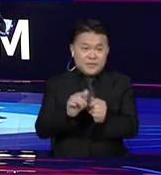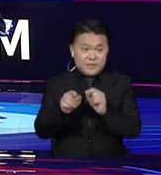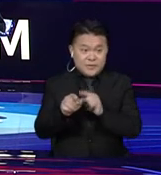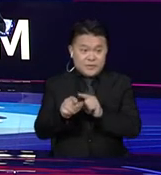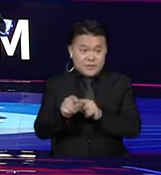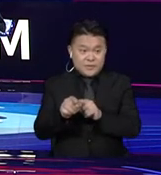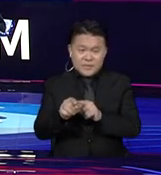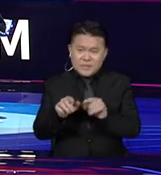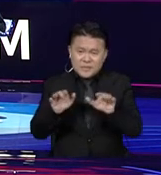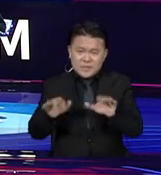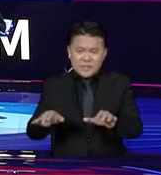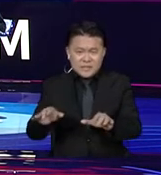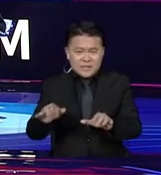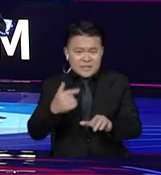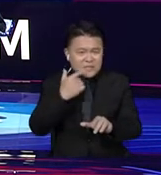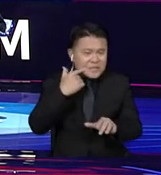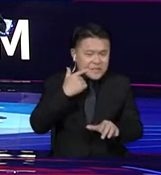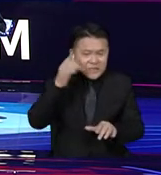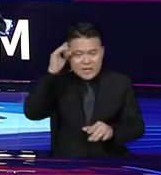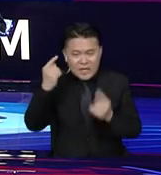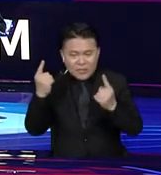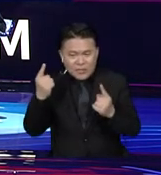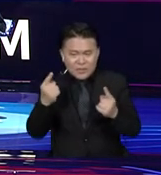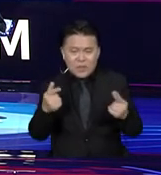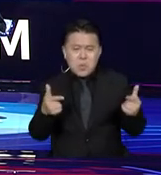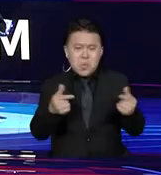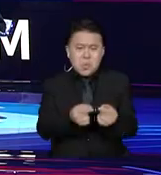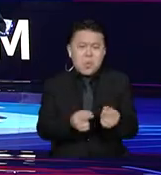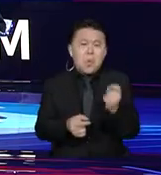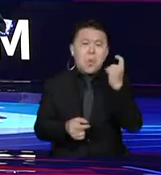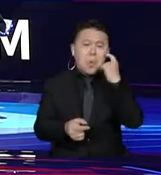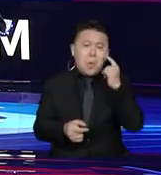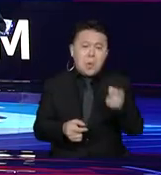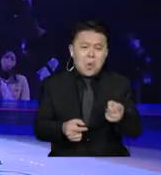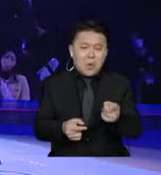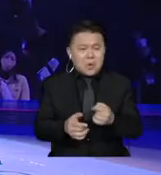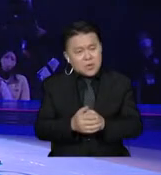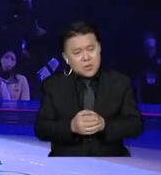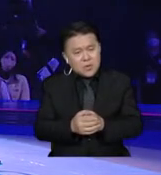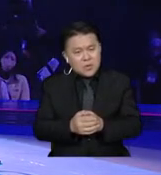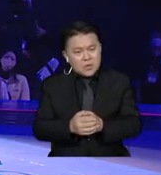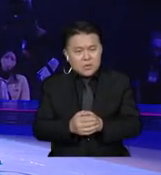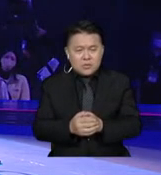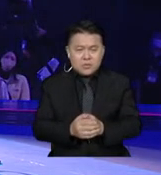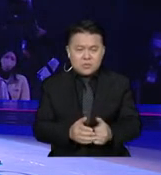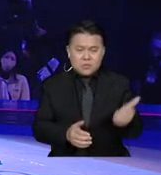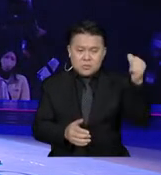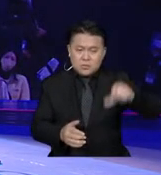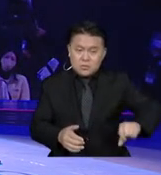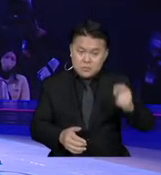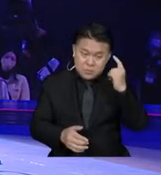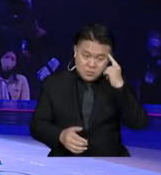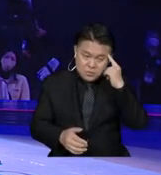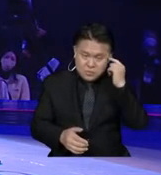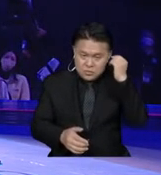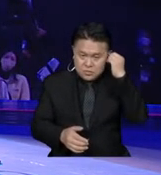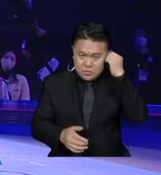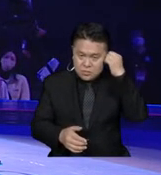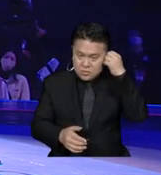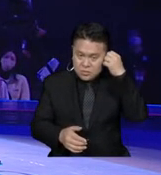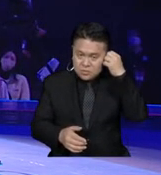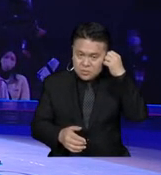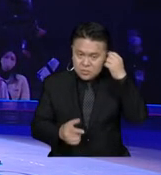왜 지금의 개보다는 적게 남았을까요? 굳이 우위를 따지자면 같은